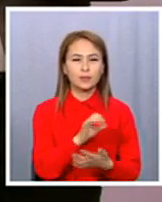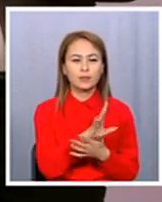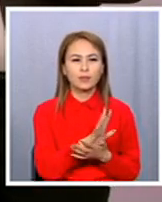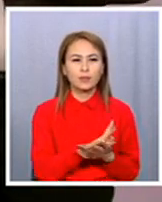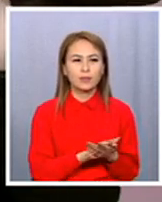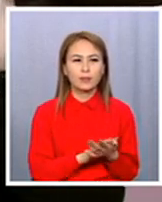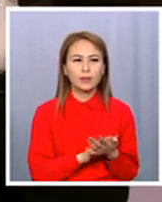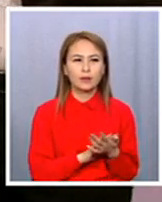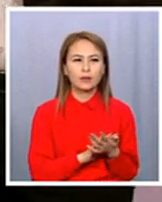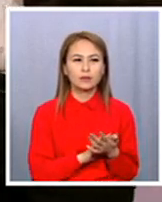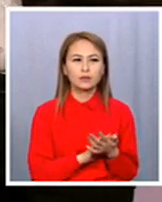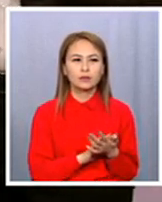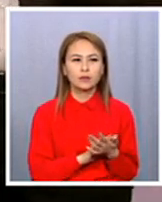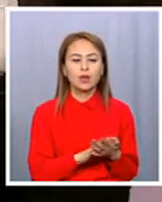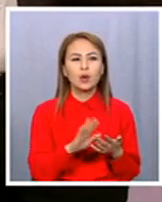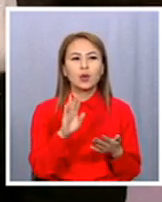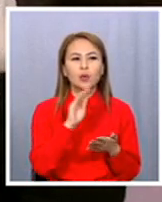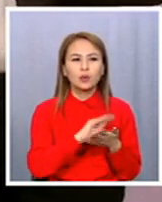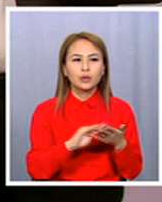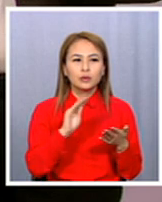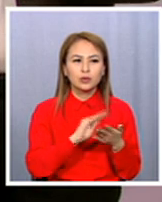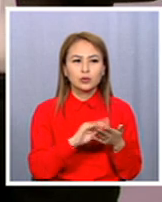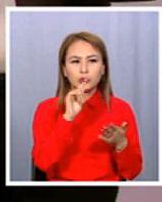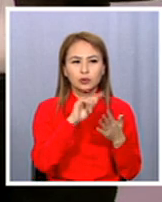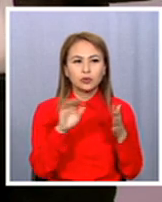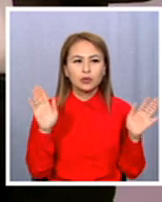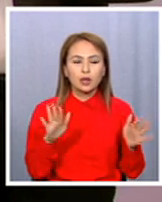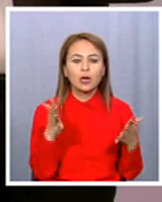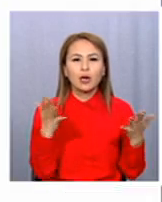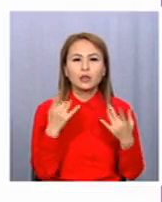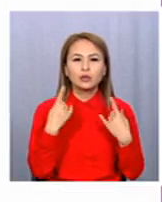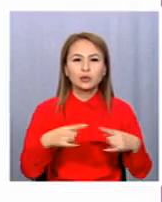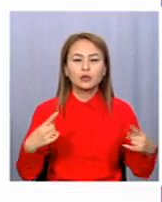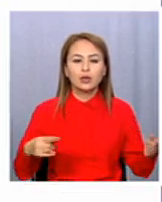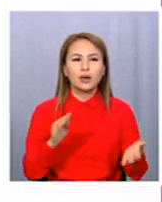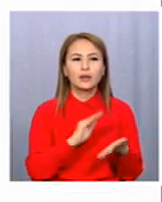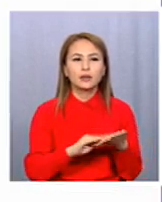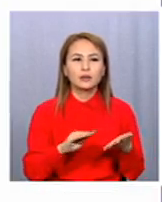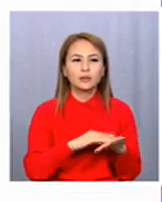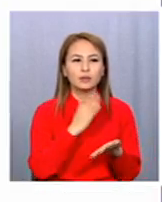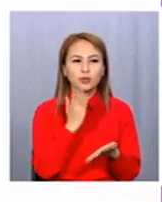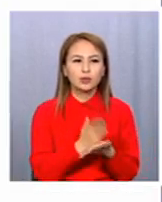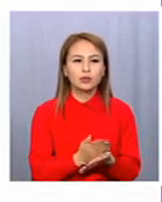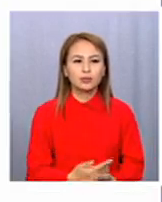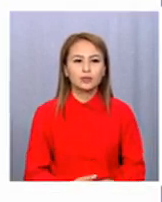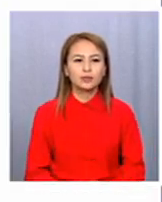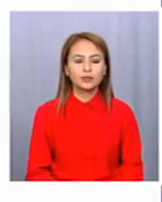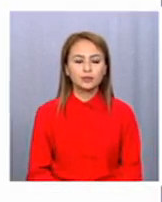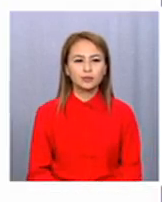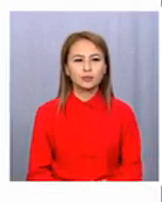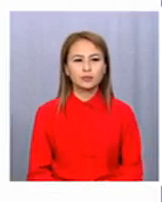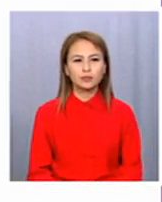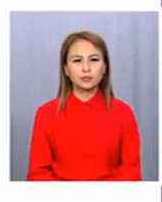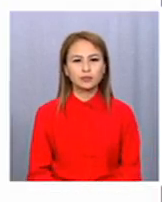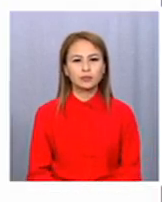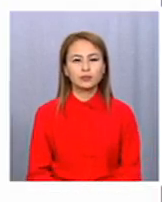жалғастырамыз. Өлеңде құстың қай түрі айтылды деп ойлайсыңдар? Қанеке балалар,